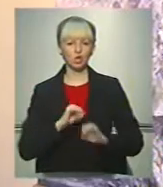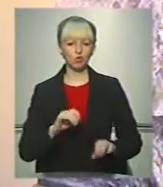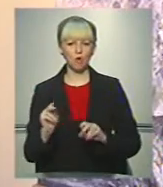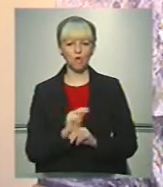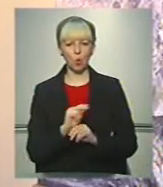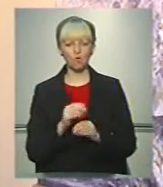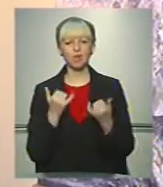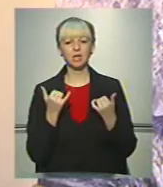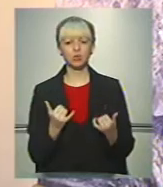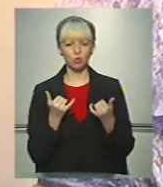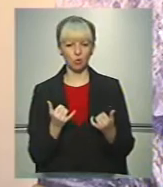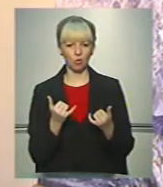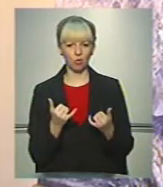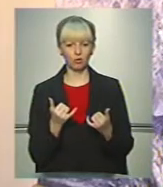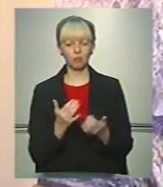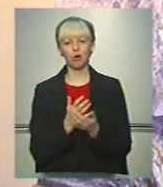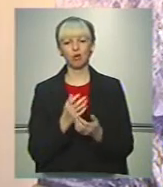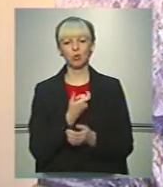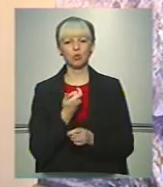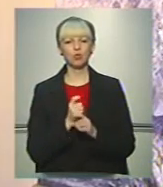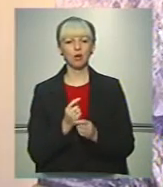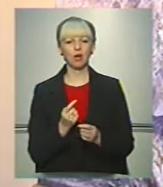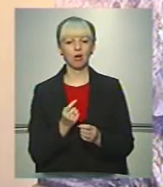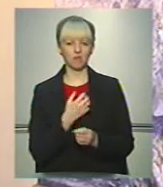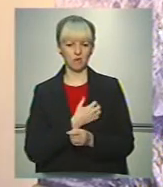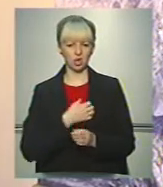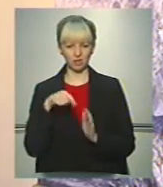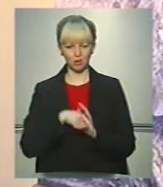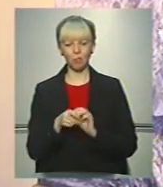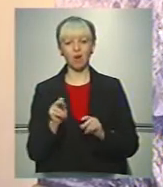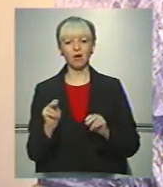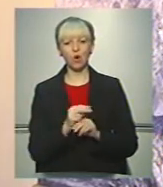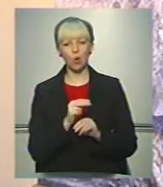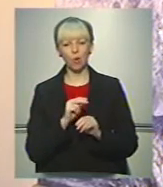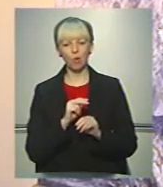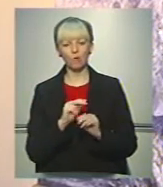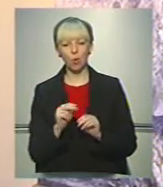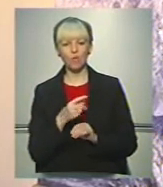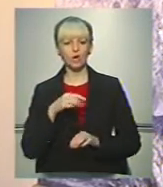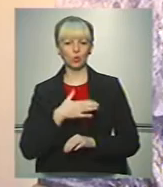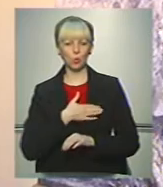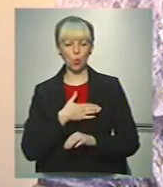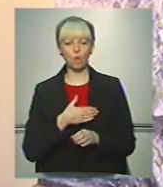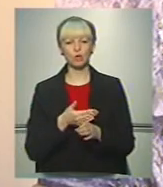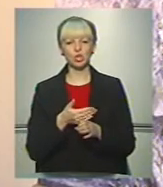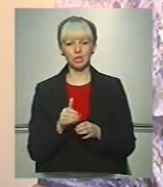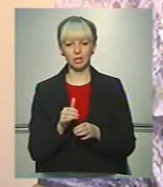виховання сьогодні має дуже важливе значення, тому що воно виховує духовну